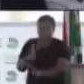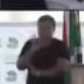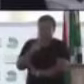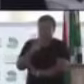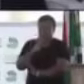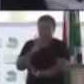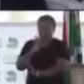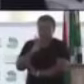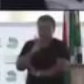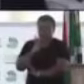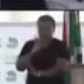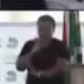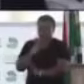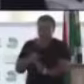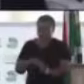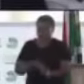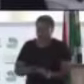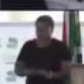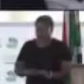wezamanzi ongamele